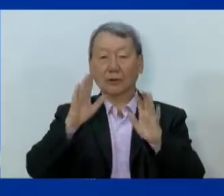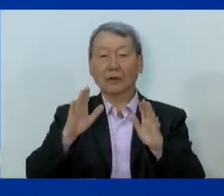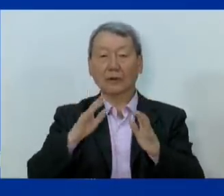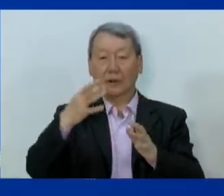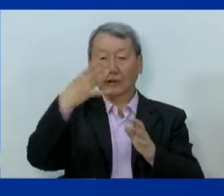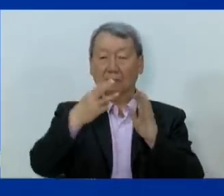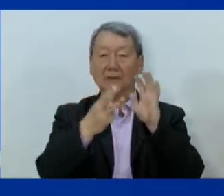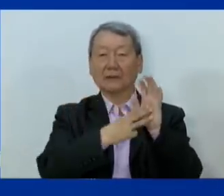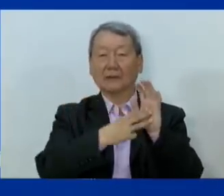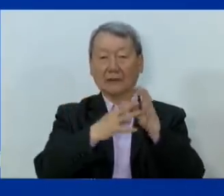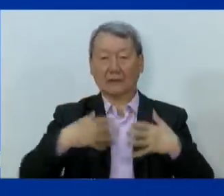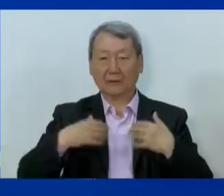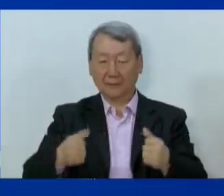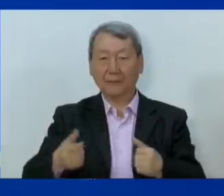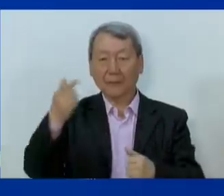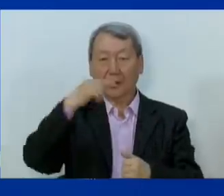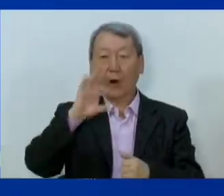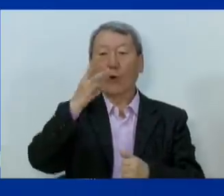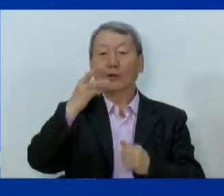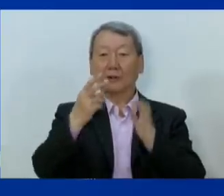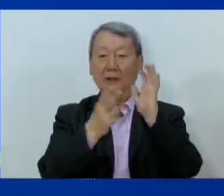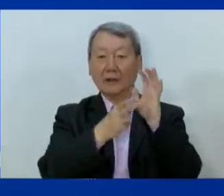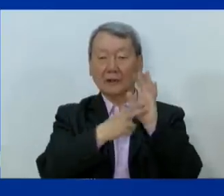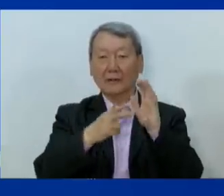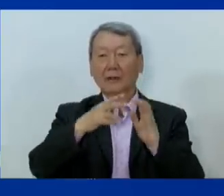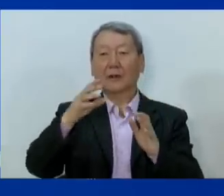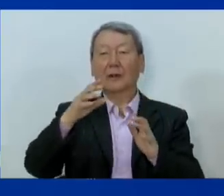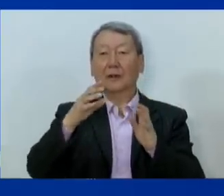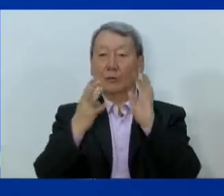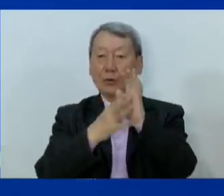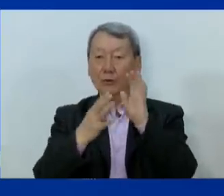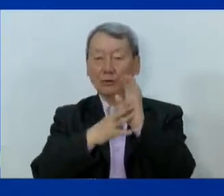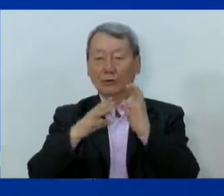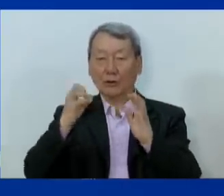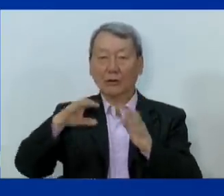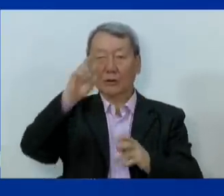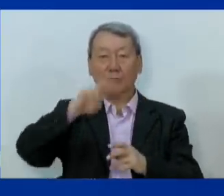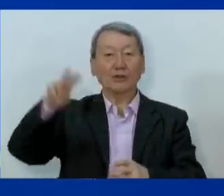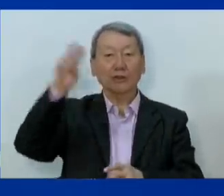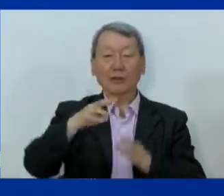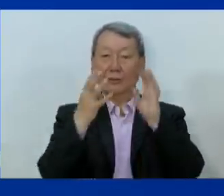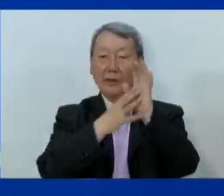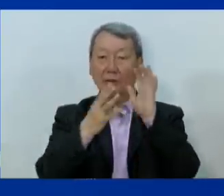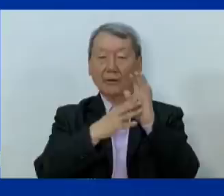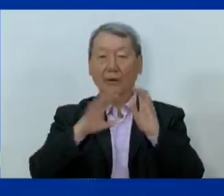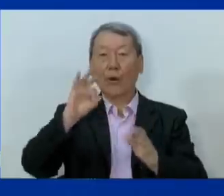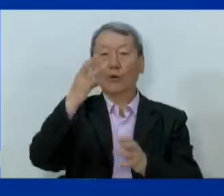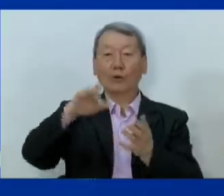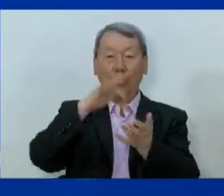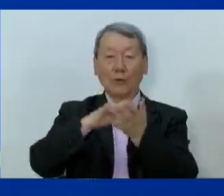қатталды. Ош обласында жеті, Джалпы обласында 9, Бешкек шарында 9, Ош шарында 9,